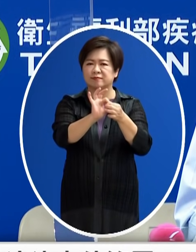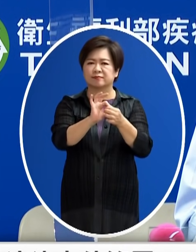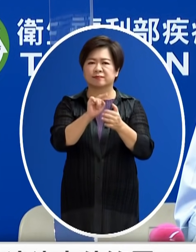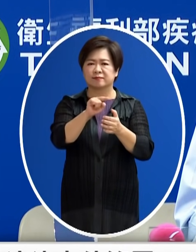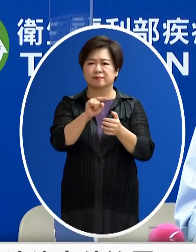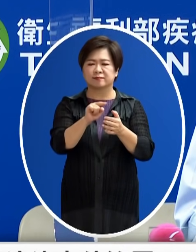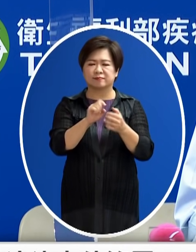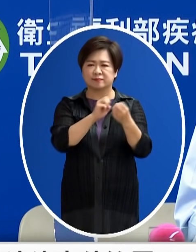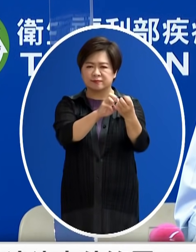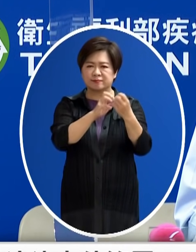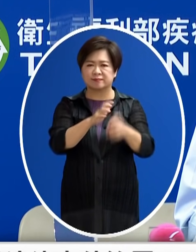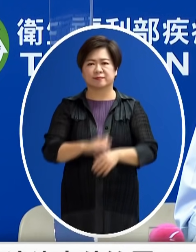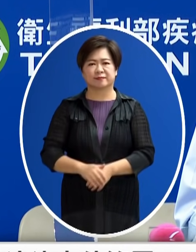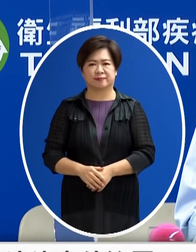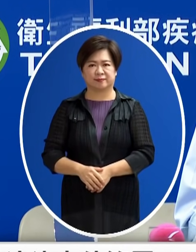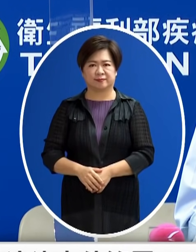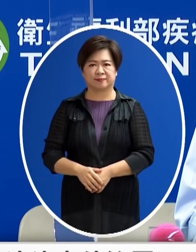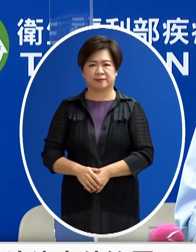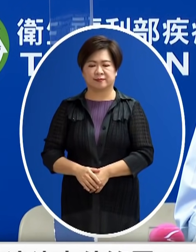的一些洽购。